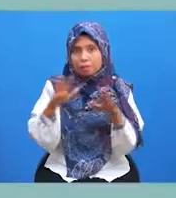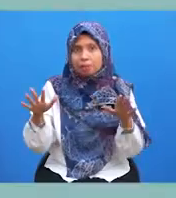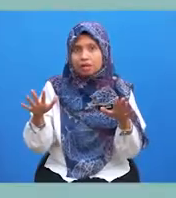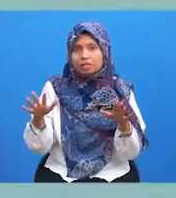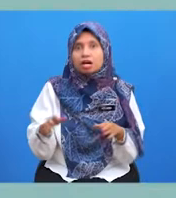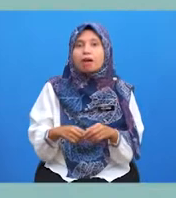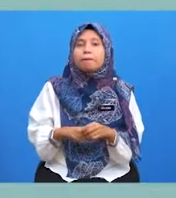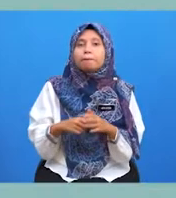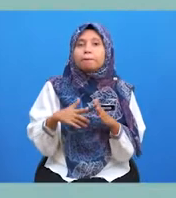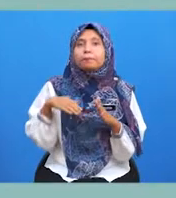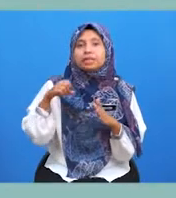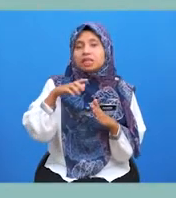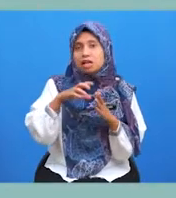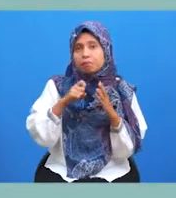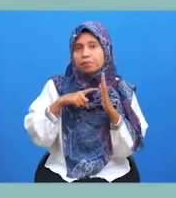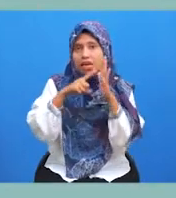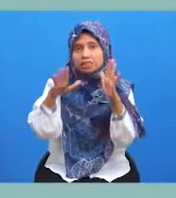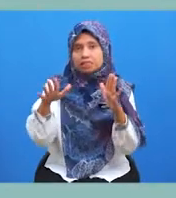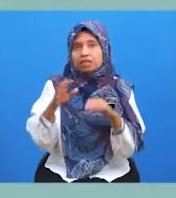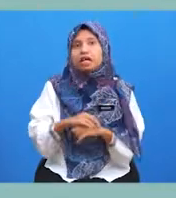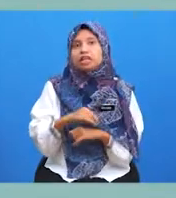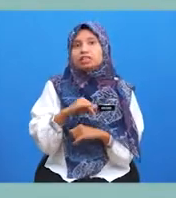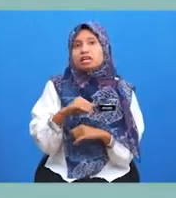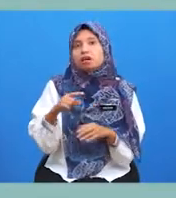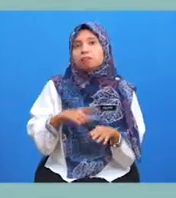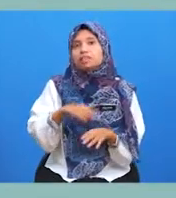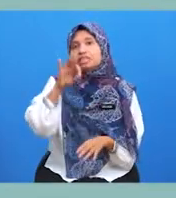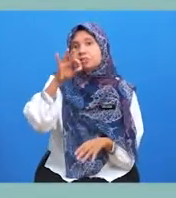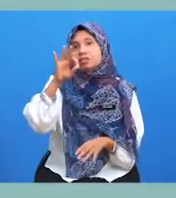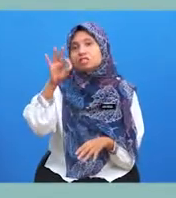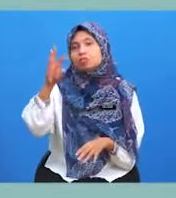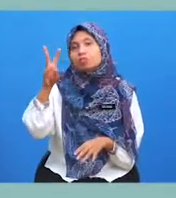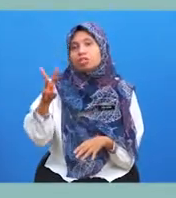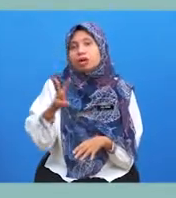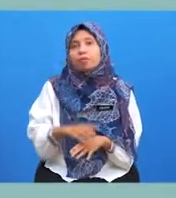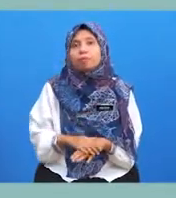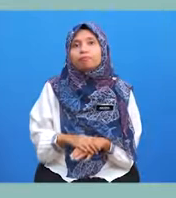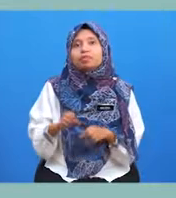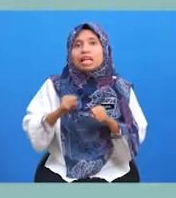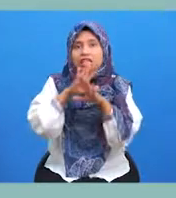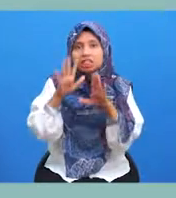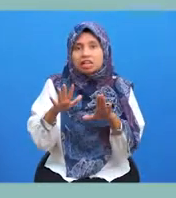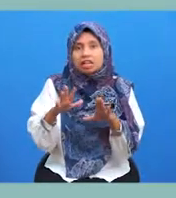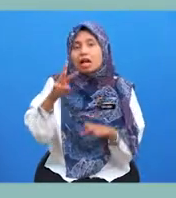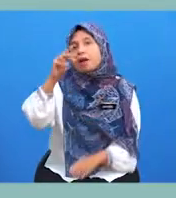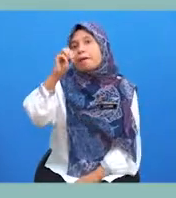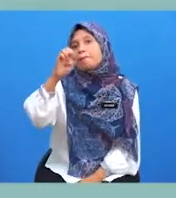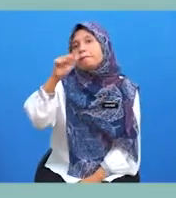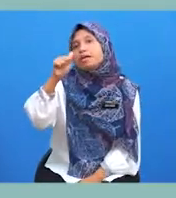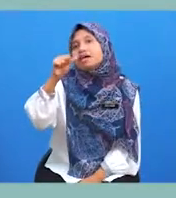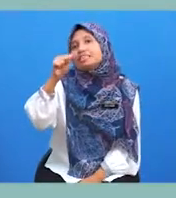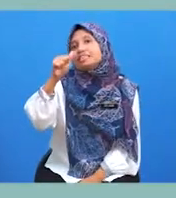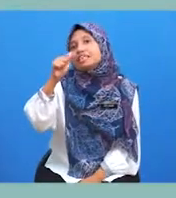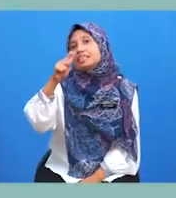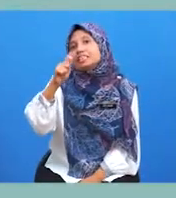perkembangan pelancaran satelit. Pada Januari 1996, pelancaran Mayasat